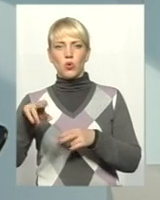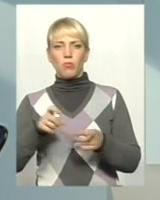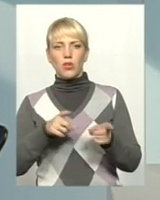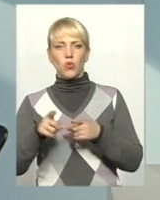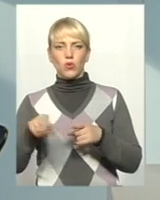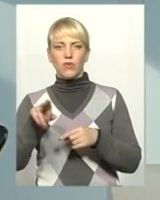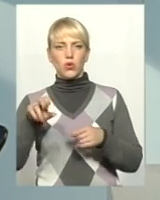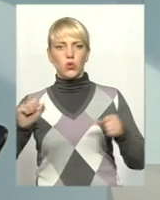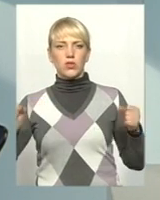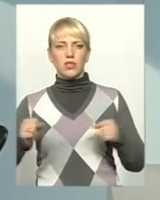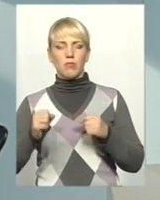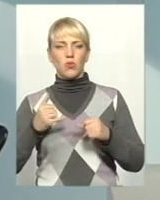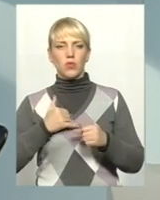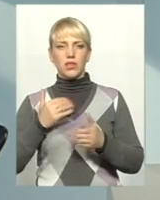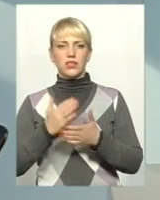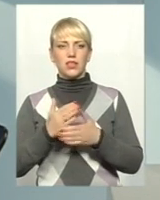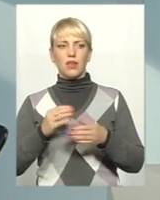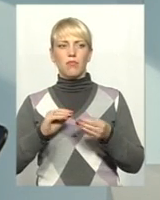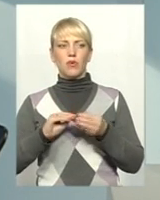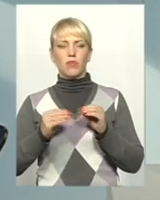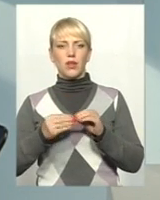зими, у нас є проблеми з відсівом.